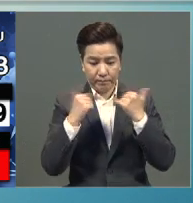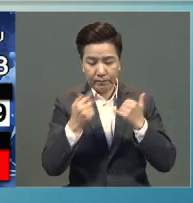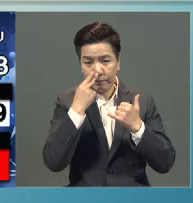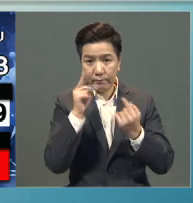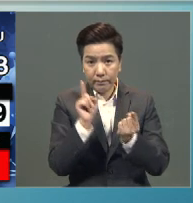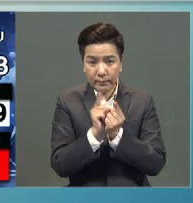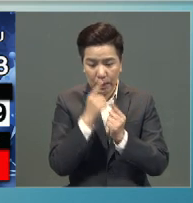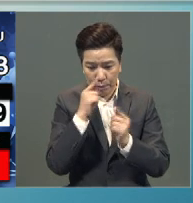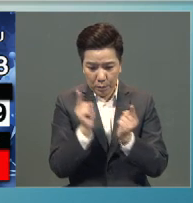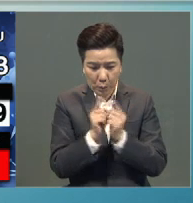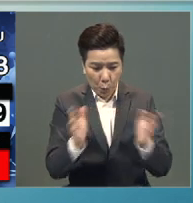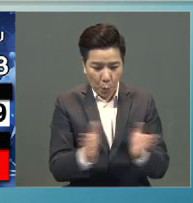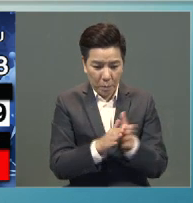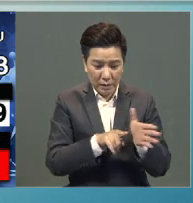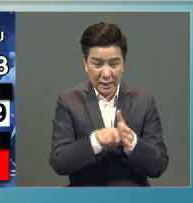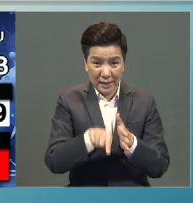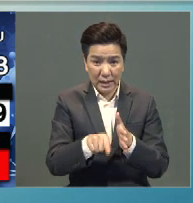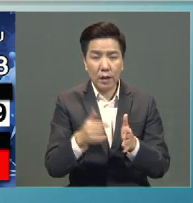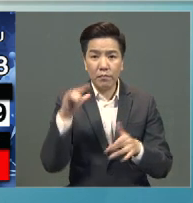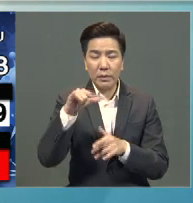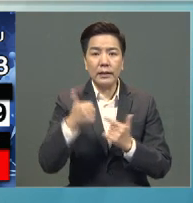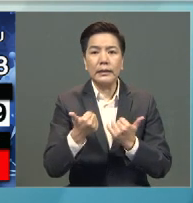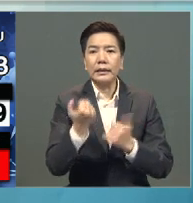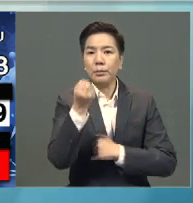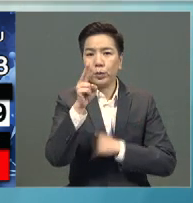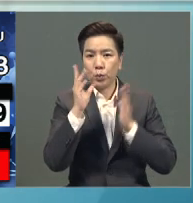รายไปแล้วเป็นเที่ยวบินเดียวกันกับลูกสาวของประเทศที่เดินทางมาด้วยกันนะครับรวมติดเชื้อกับผู้ป่วยก่อนหน้านี้ไปแล้ว12รายนะครับ 3